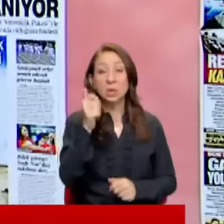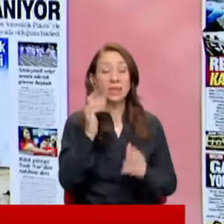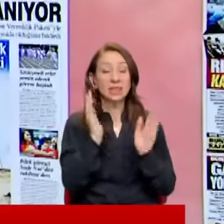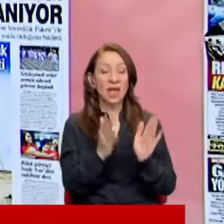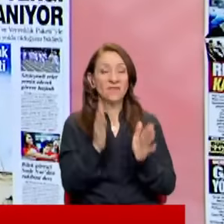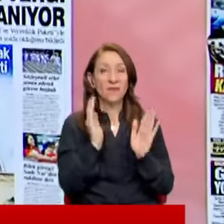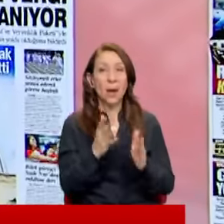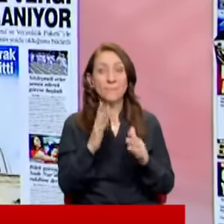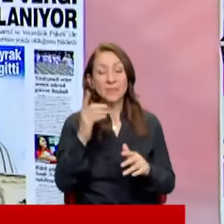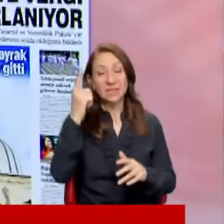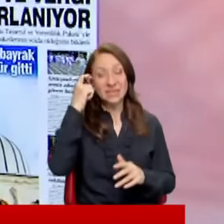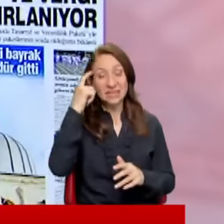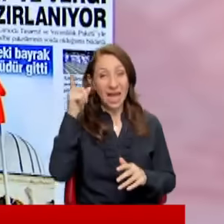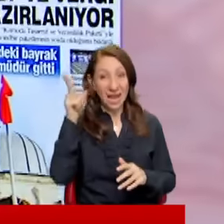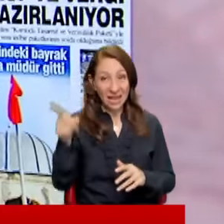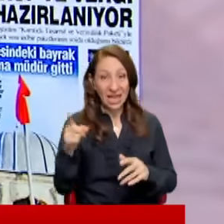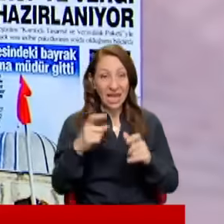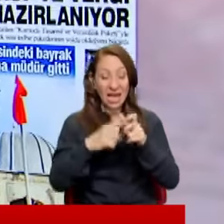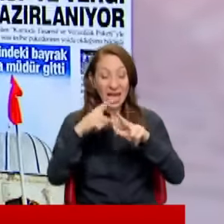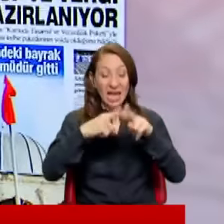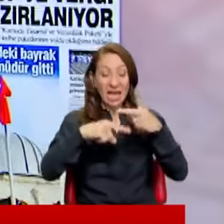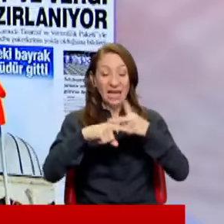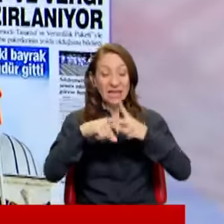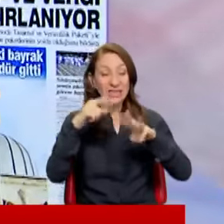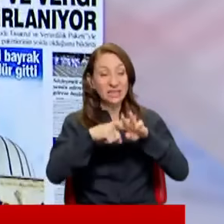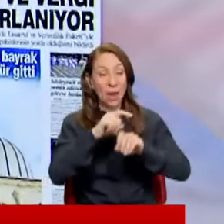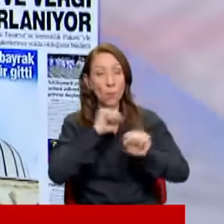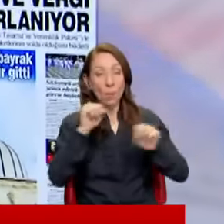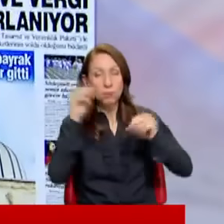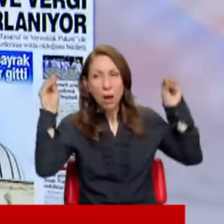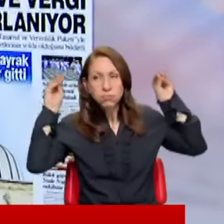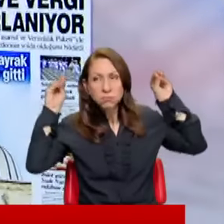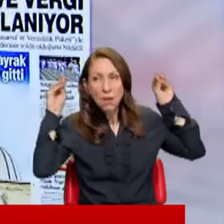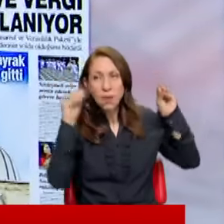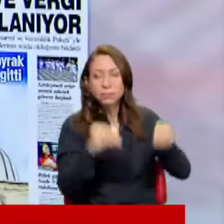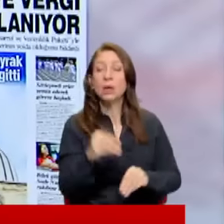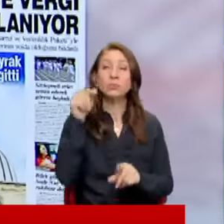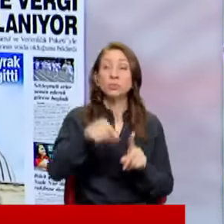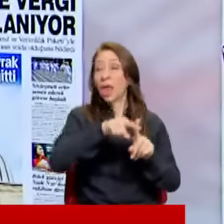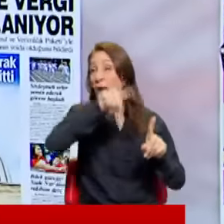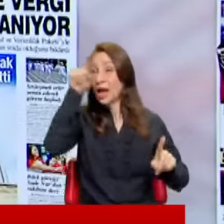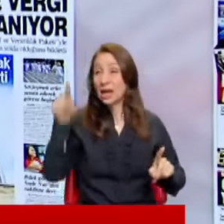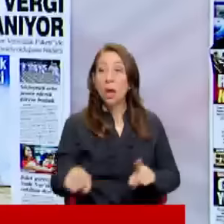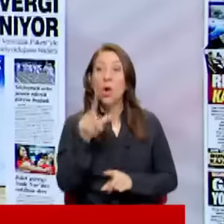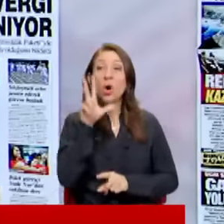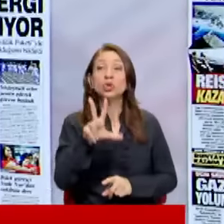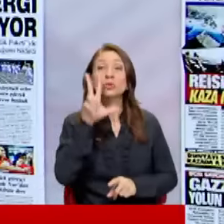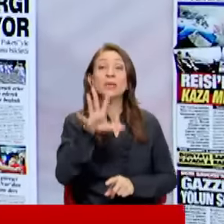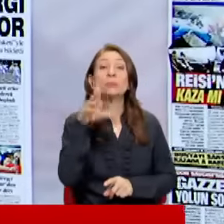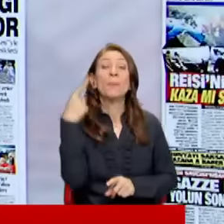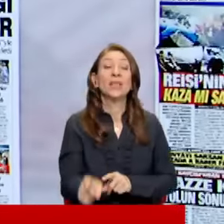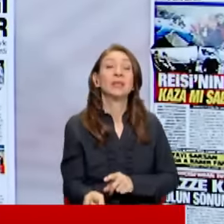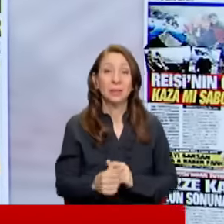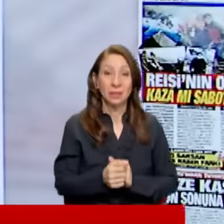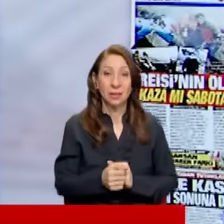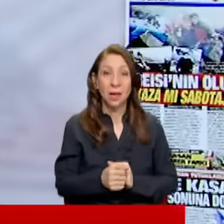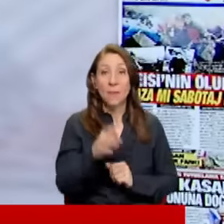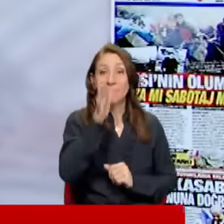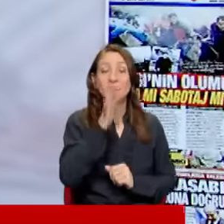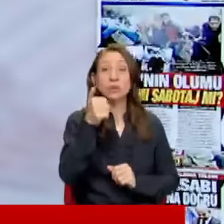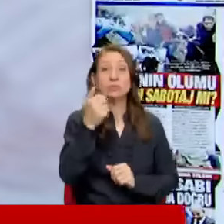devam ediyor İsrail'in e Gazze'ye yönelik saldırıları ve bugüne kadar 35.000